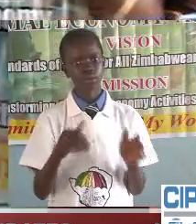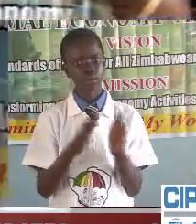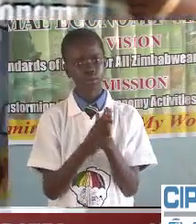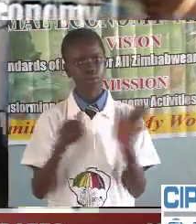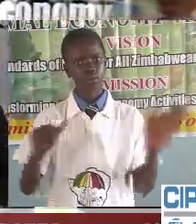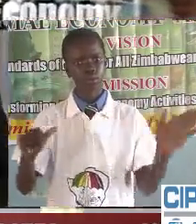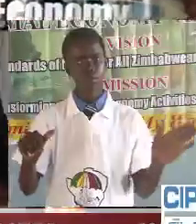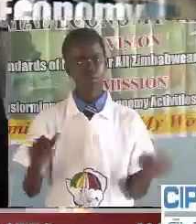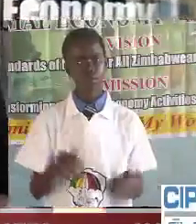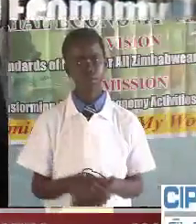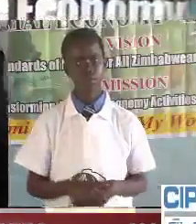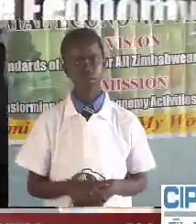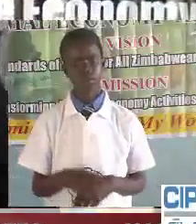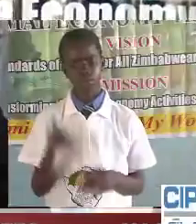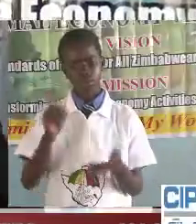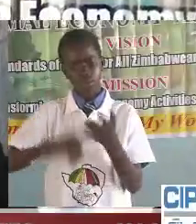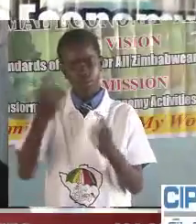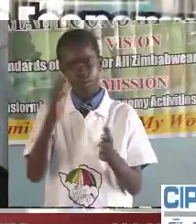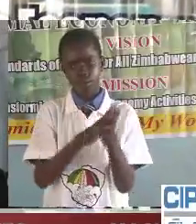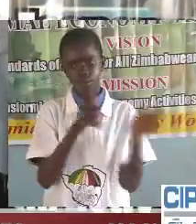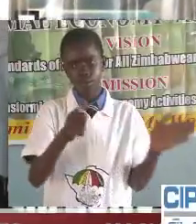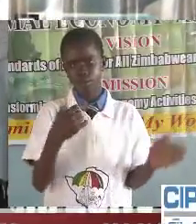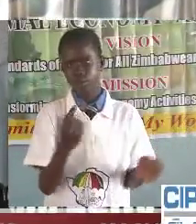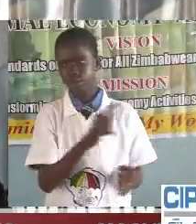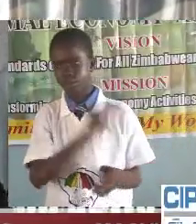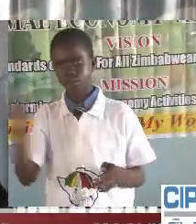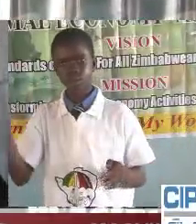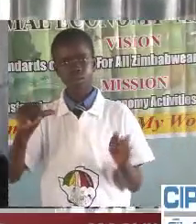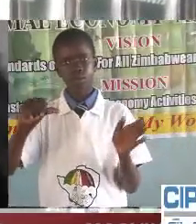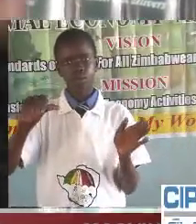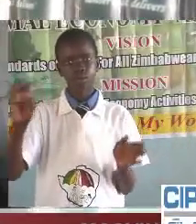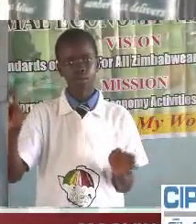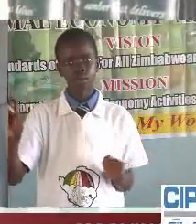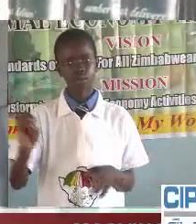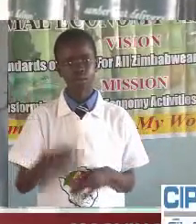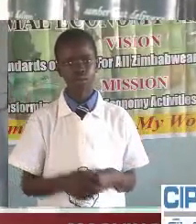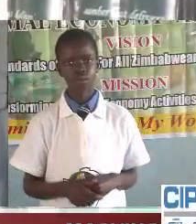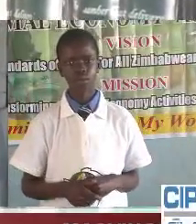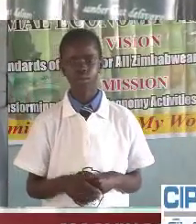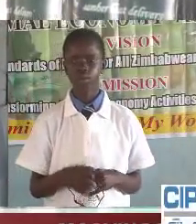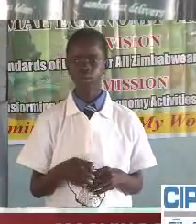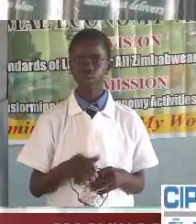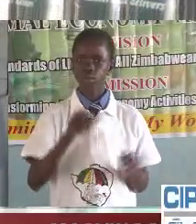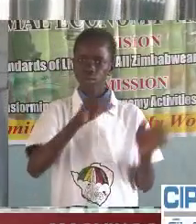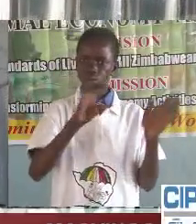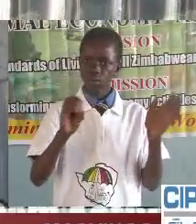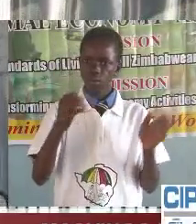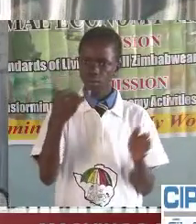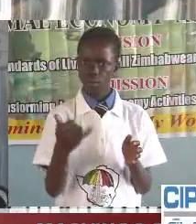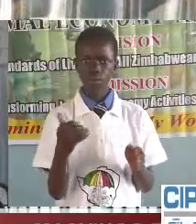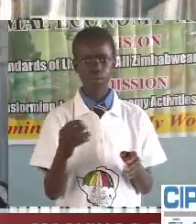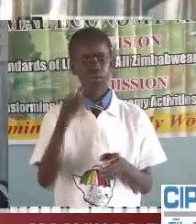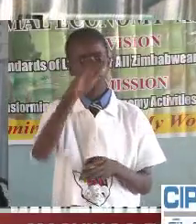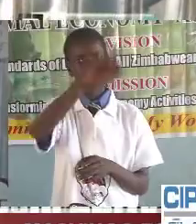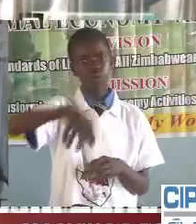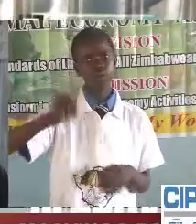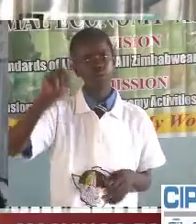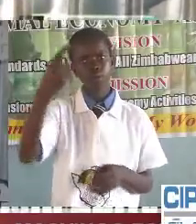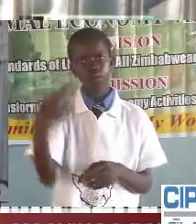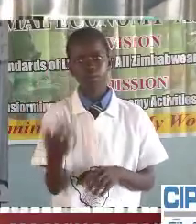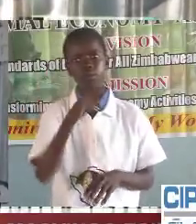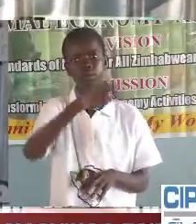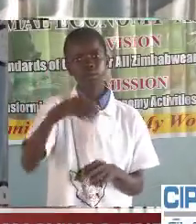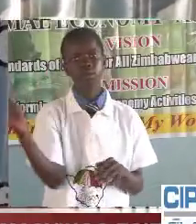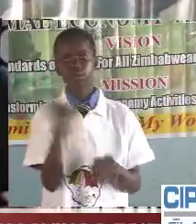watinoti treasurer wekanzo ari kuwana mari yakawanisa zvisingamboiti asi chembere dzedu dziri mumusha umu